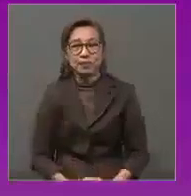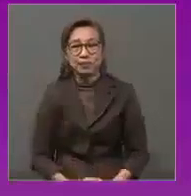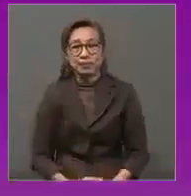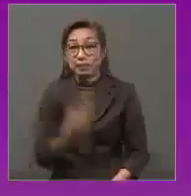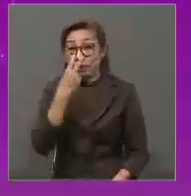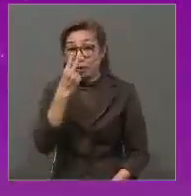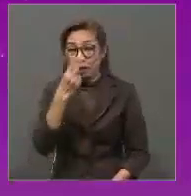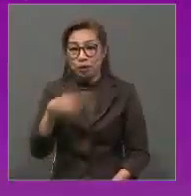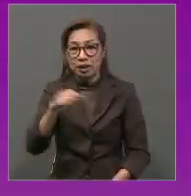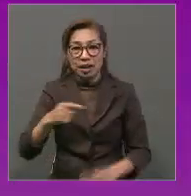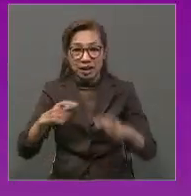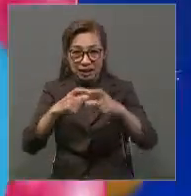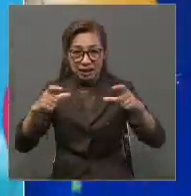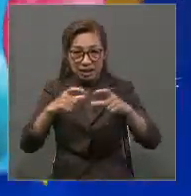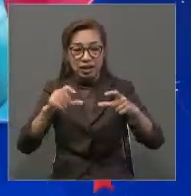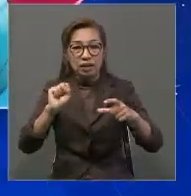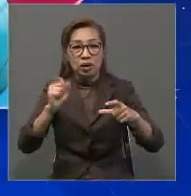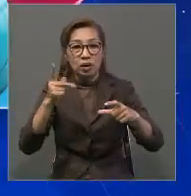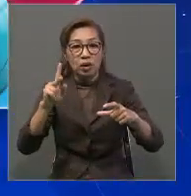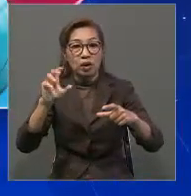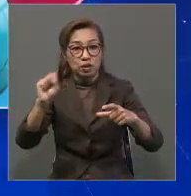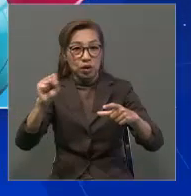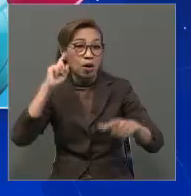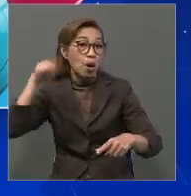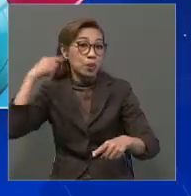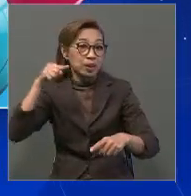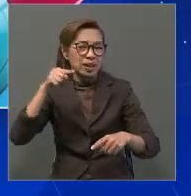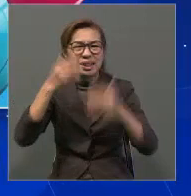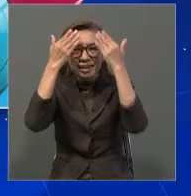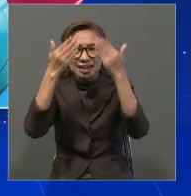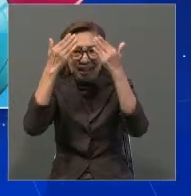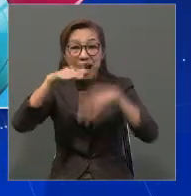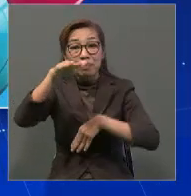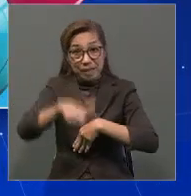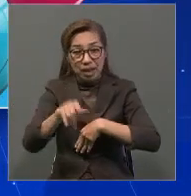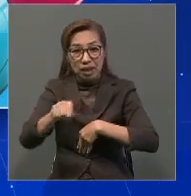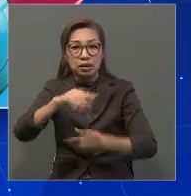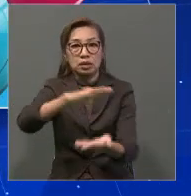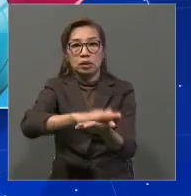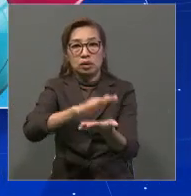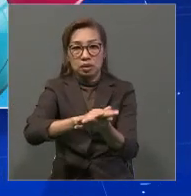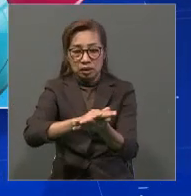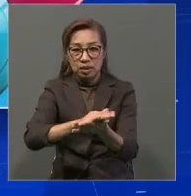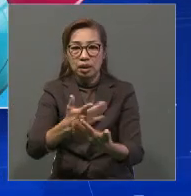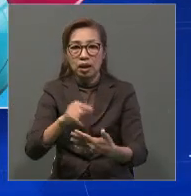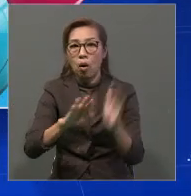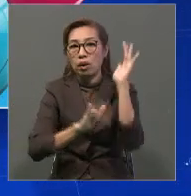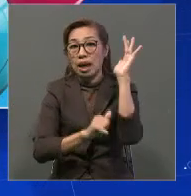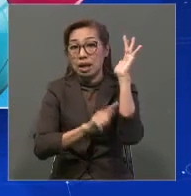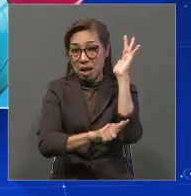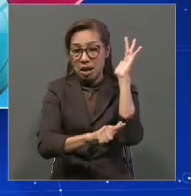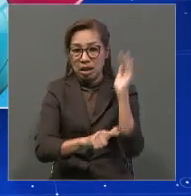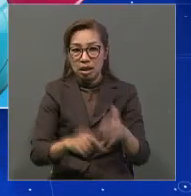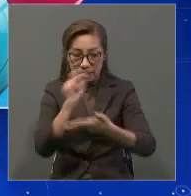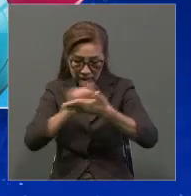่ะพาไปดูกันค่ะสคสจากเด็กหญิงรอยณมูสอนนะ คะ จากโรงเรียนบ้านท่าสาบจังหวัดยะลาบอกว่